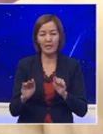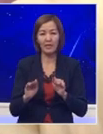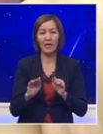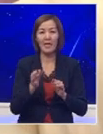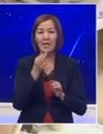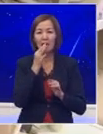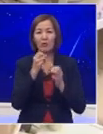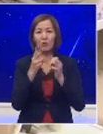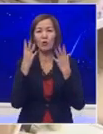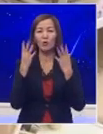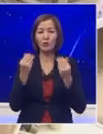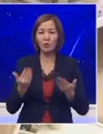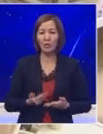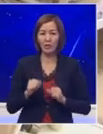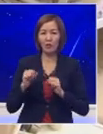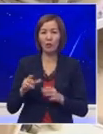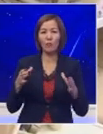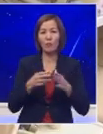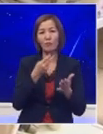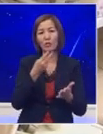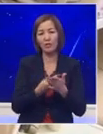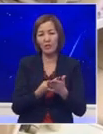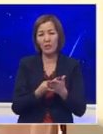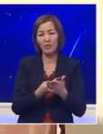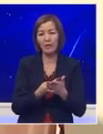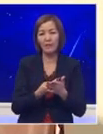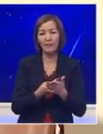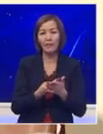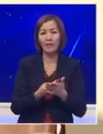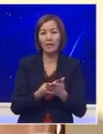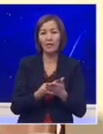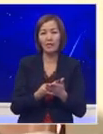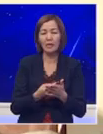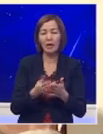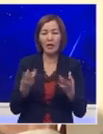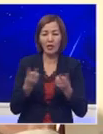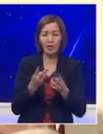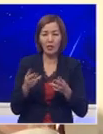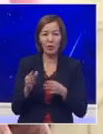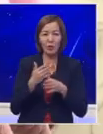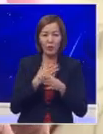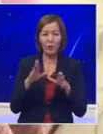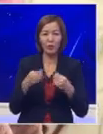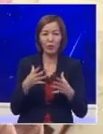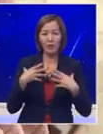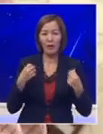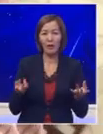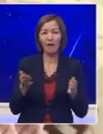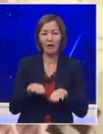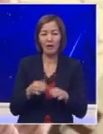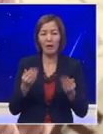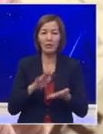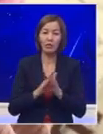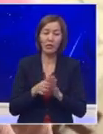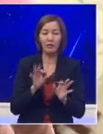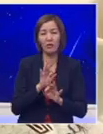Шақалақ 12 күн жан сақтау бөлімінде жатқан. Өмір мен өлім арасында болыпты. Абырой болғанда тиісті медициналық көмек көрсетіліп, аман қалған. Қазір